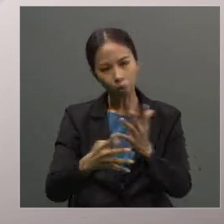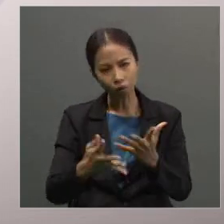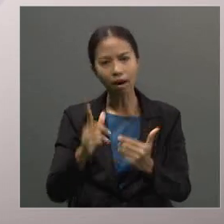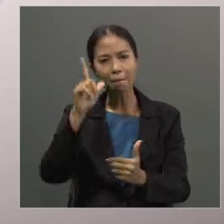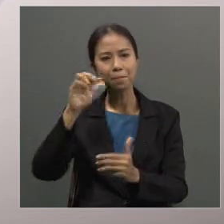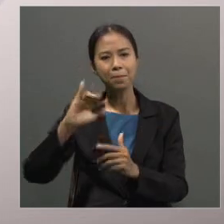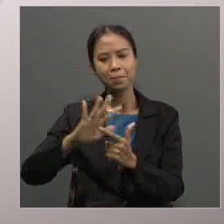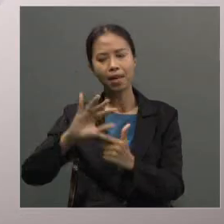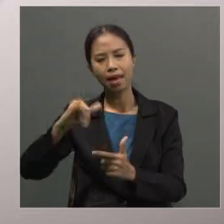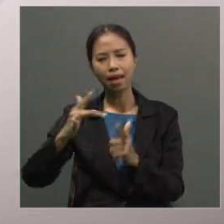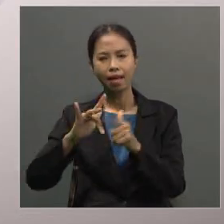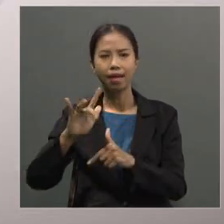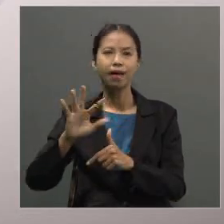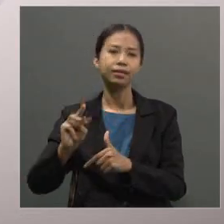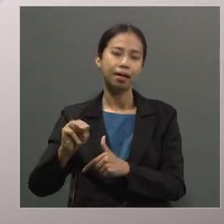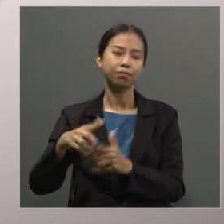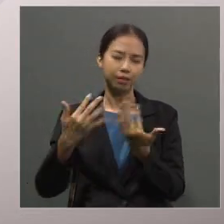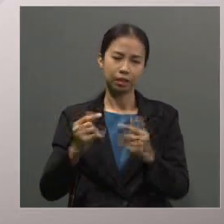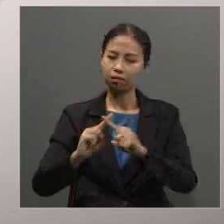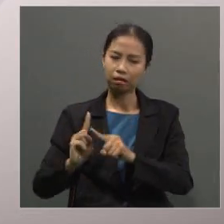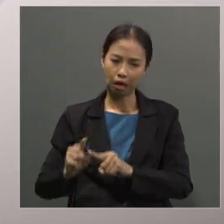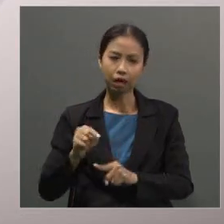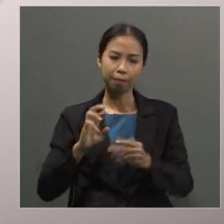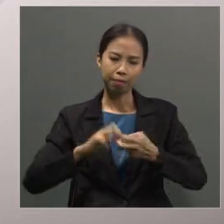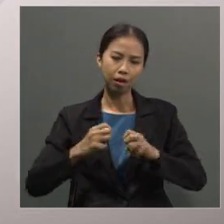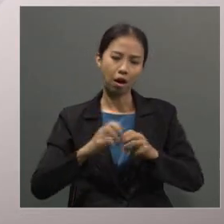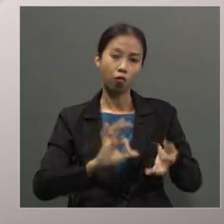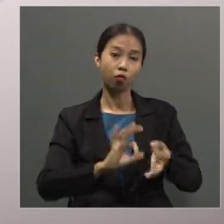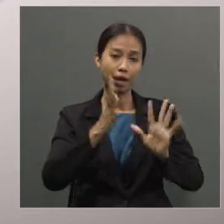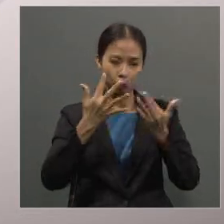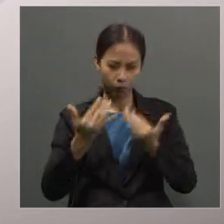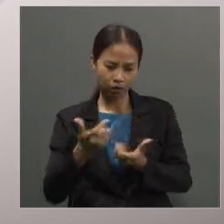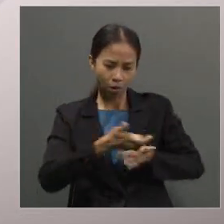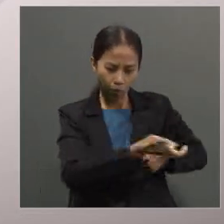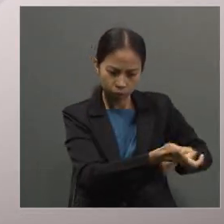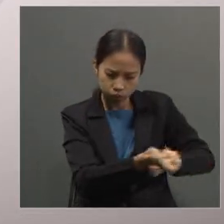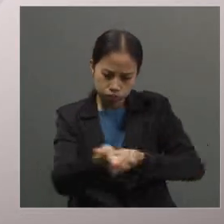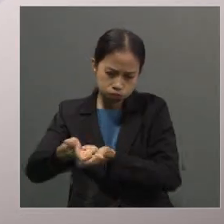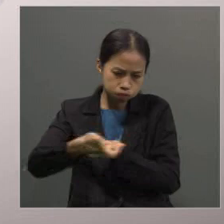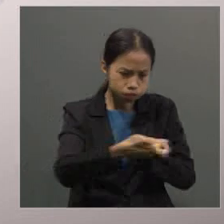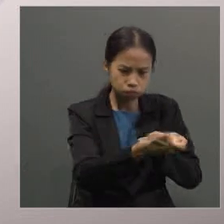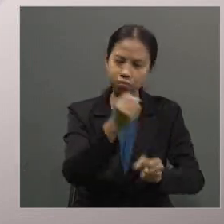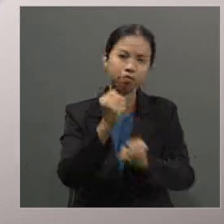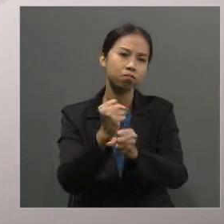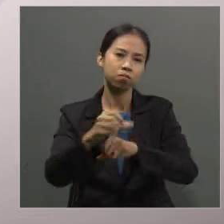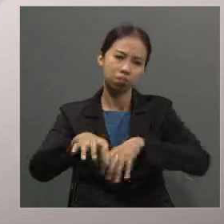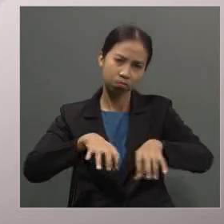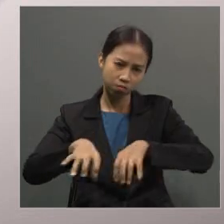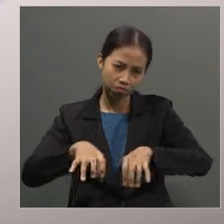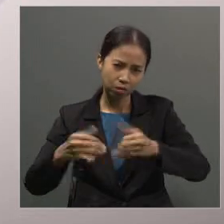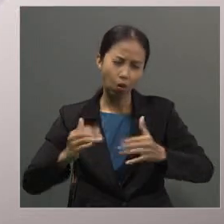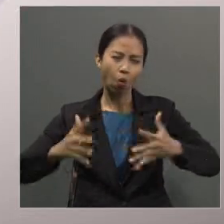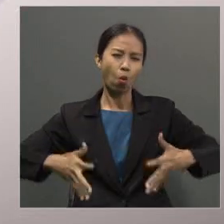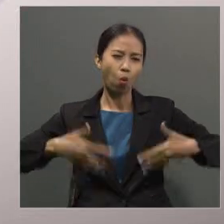ถึงอำเภอจอมทองครับเจ้าหน้าที่เองเขามีการเร่งดับไฟอย่างต่อเนื่องแต่อุปสรรคสำคัญในพื้นที่อย่างที่บอกไปพอมัน